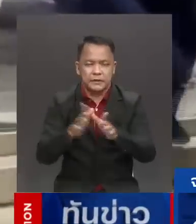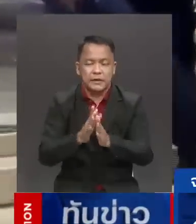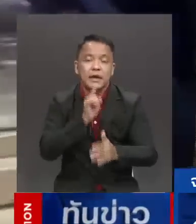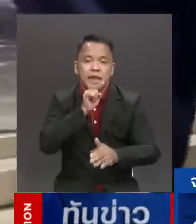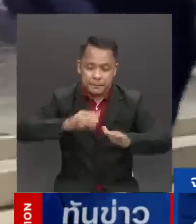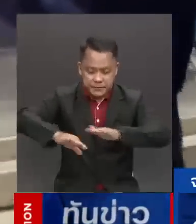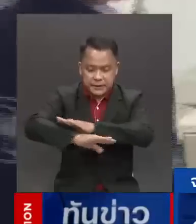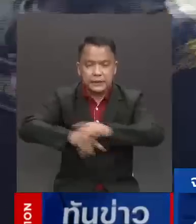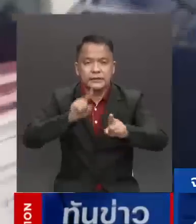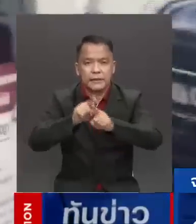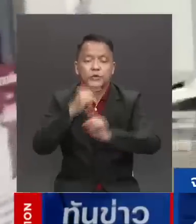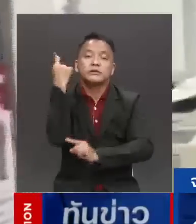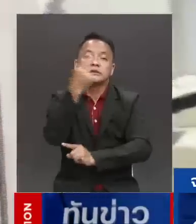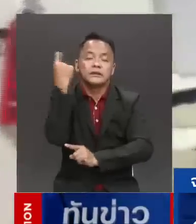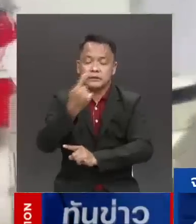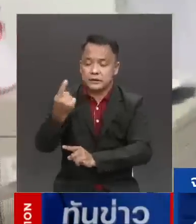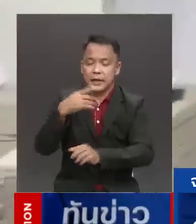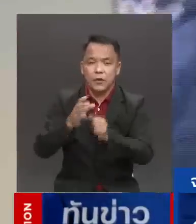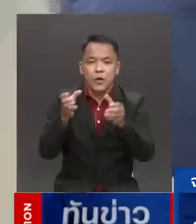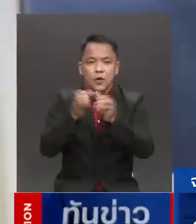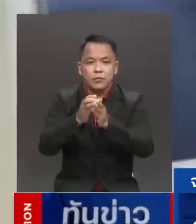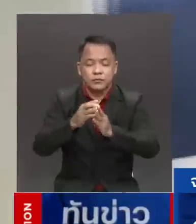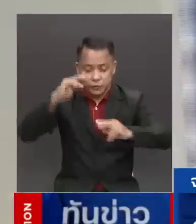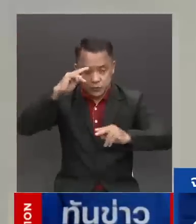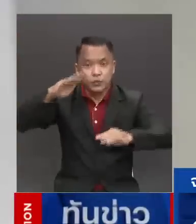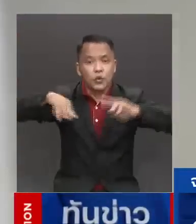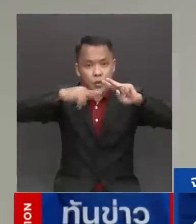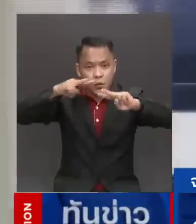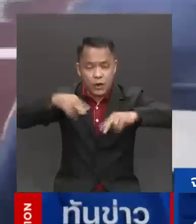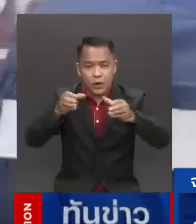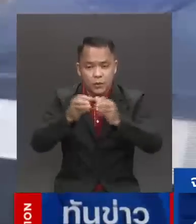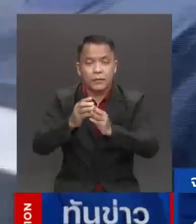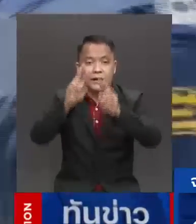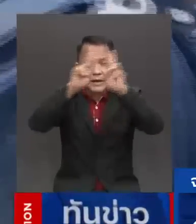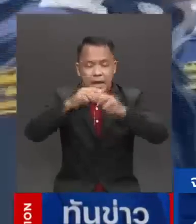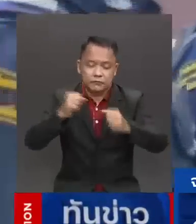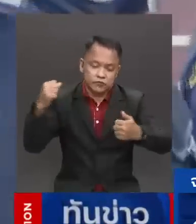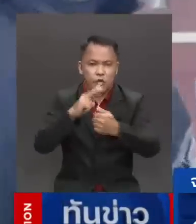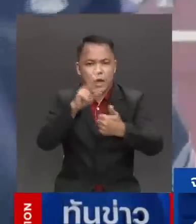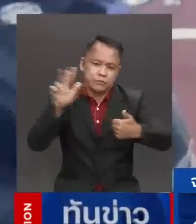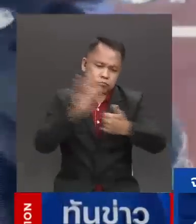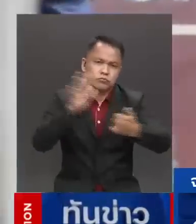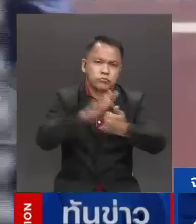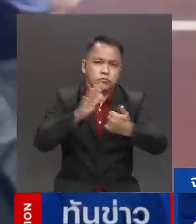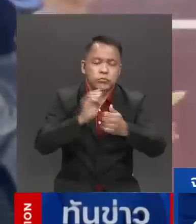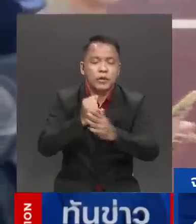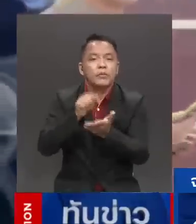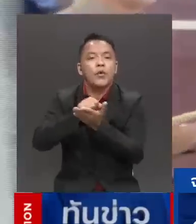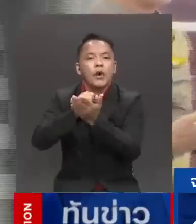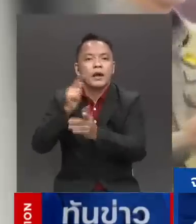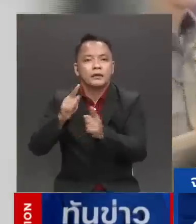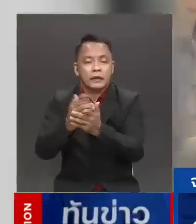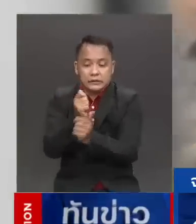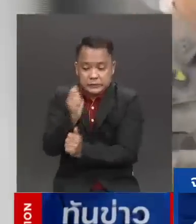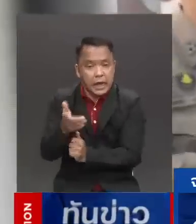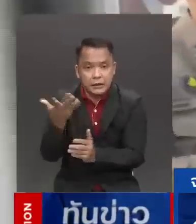ามเบื้องต้นทางนักท่องเที่ยวถูกกลุ่มกาดของสถานประกอบการ 2-3 คนทำร้ายเนื่องจากเข้าไปใช้บริการแล้วไม่ย